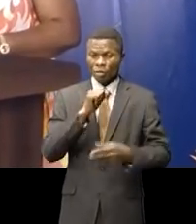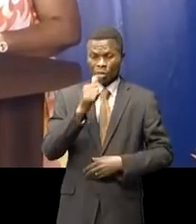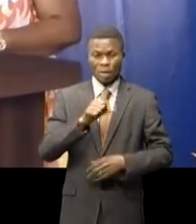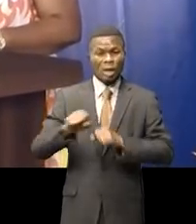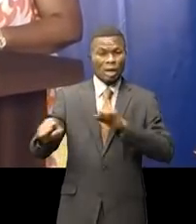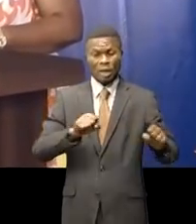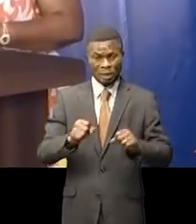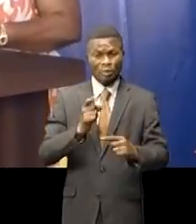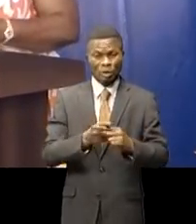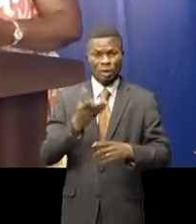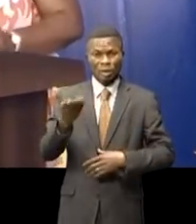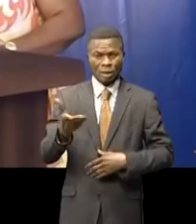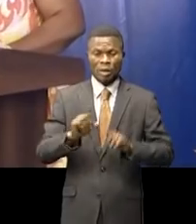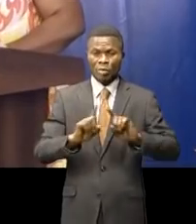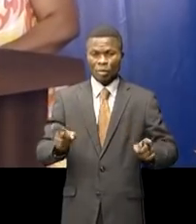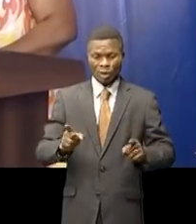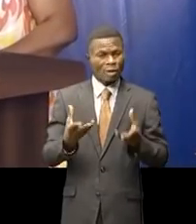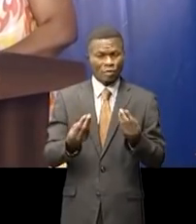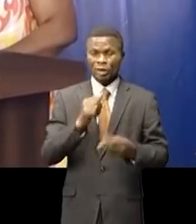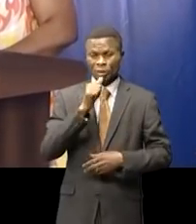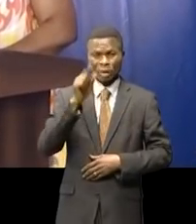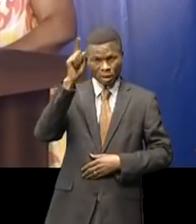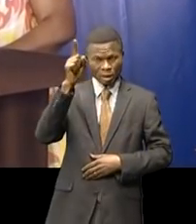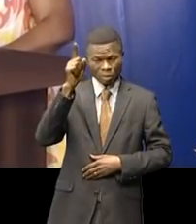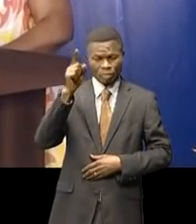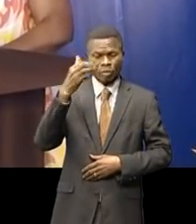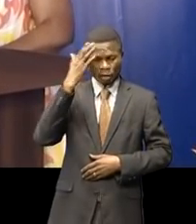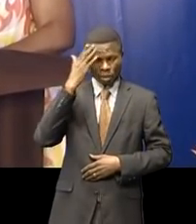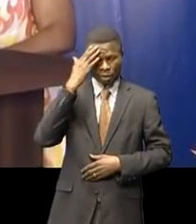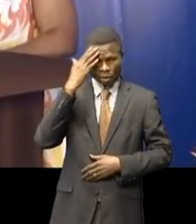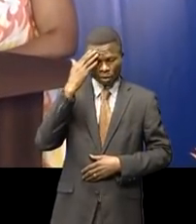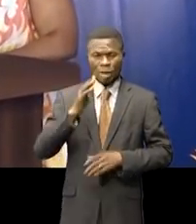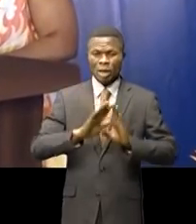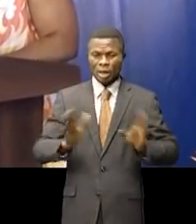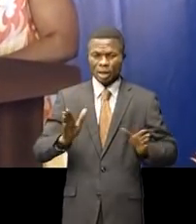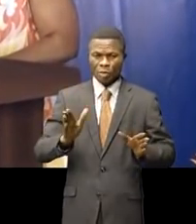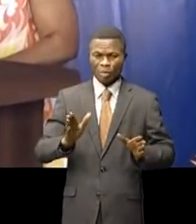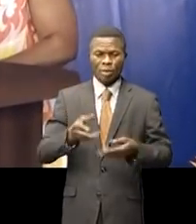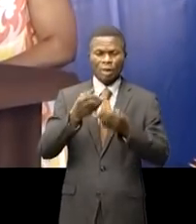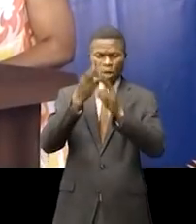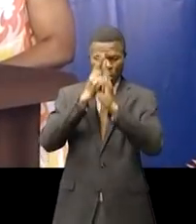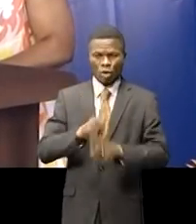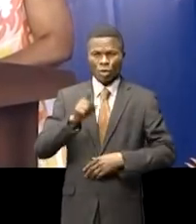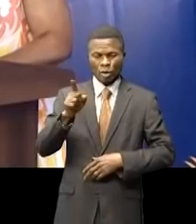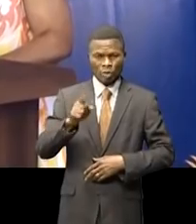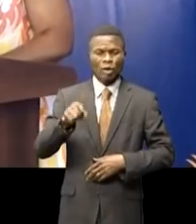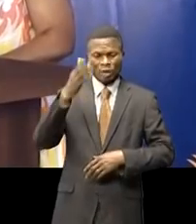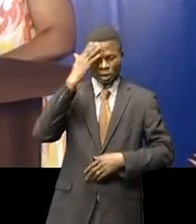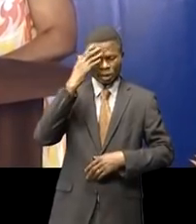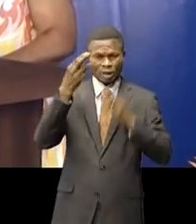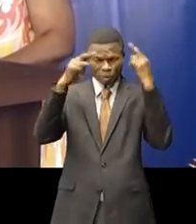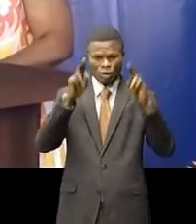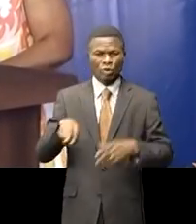et ce ne sera pas facile non plus mais je sais je peux avoir la forme je sais que vous allez y arriver